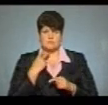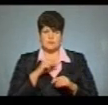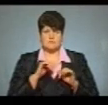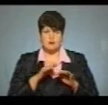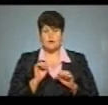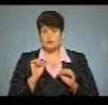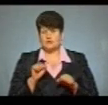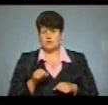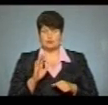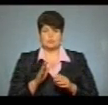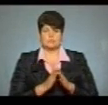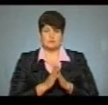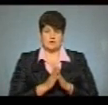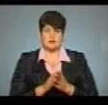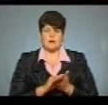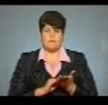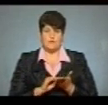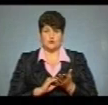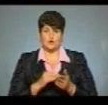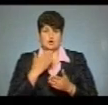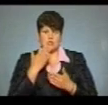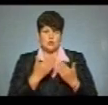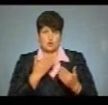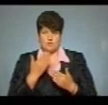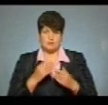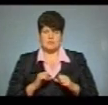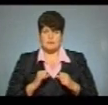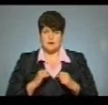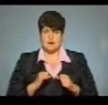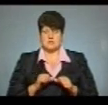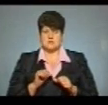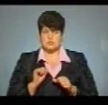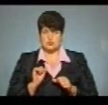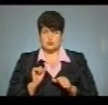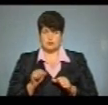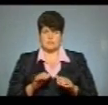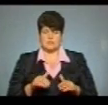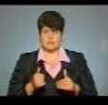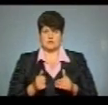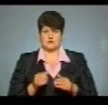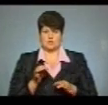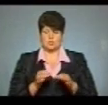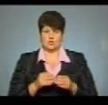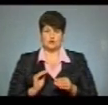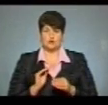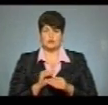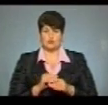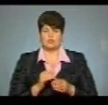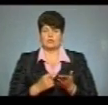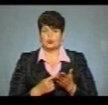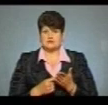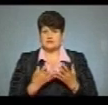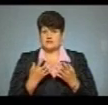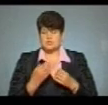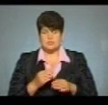майбутньому буде з'являти питання про її повторний допит у зв'язку з тим, що намагається, зокрема, надати суду додаткові докази, відкриття яких він ще не